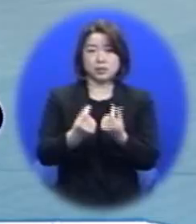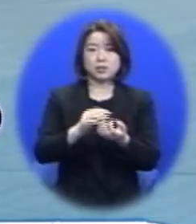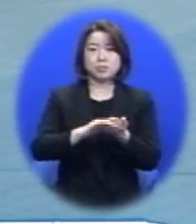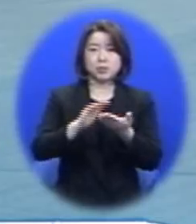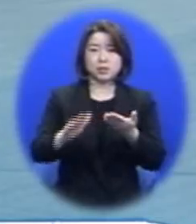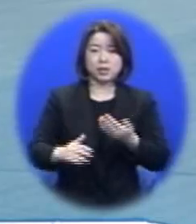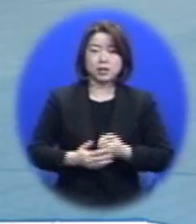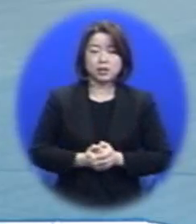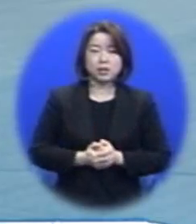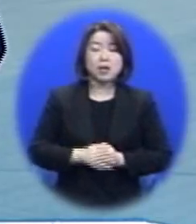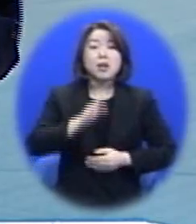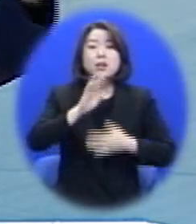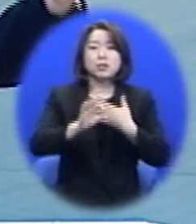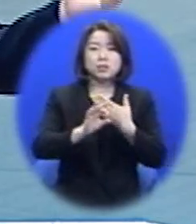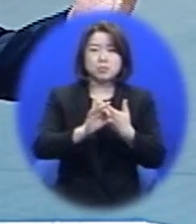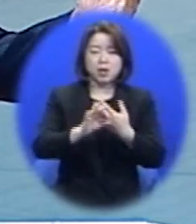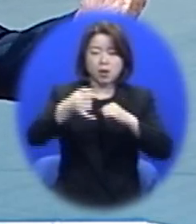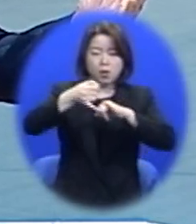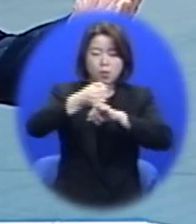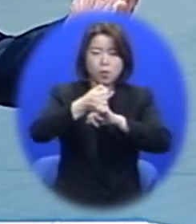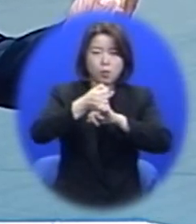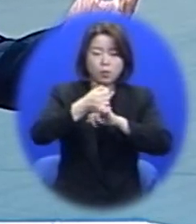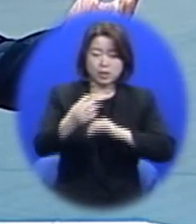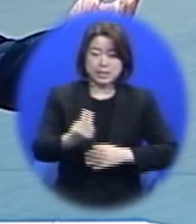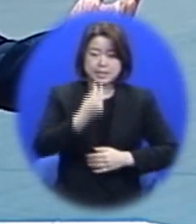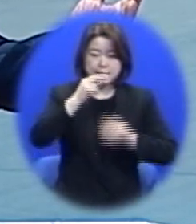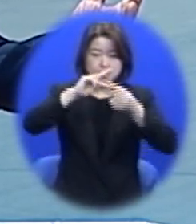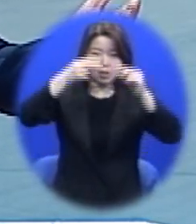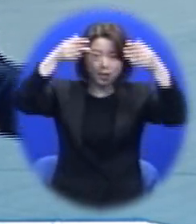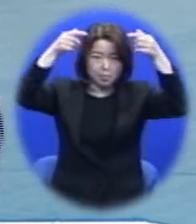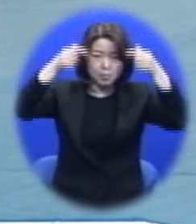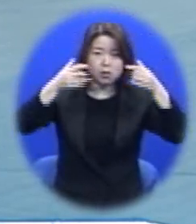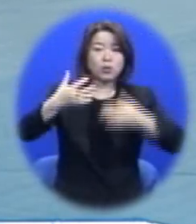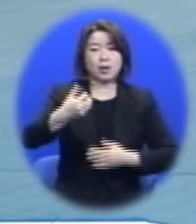그러면 반드시 생명의 면류관을 얻을 것이라는